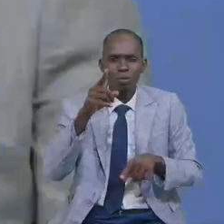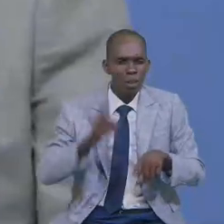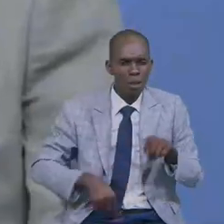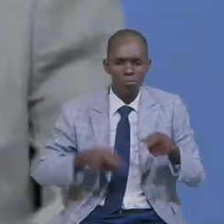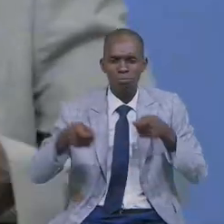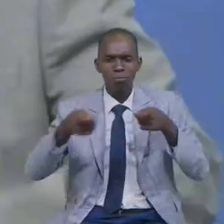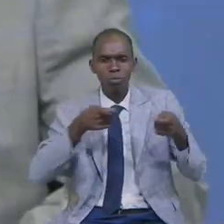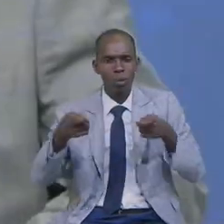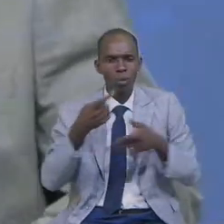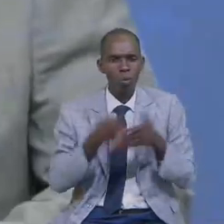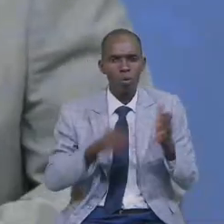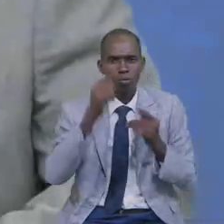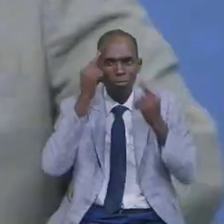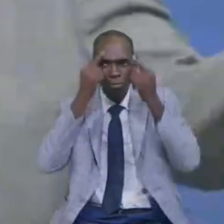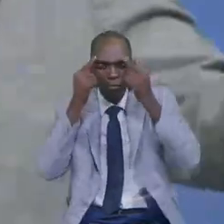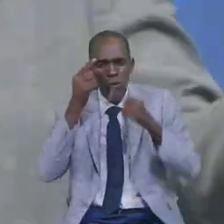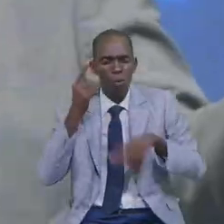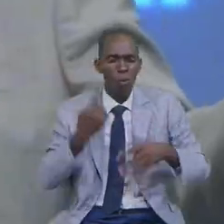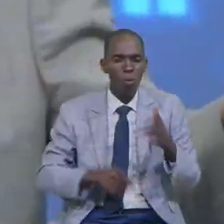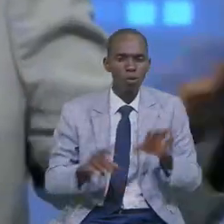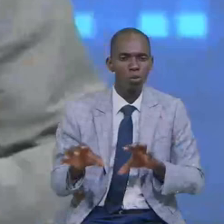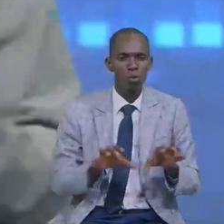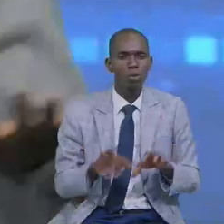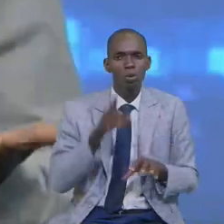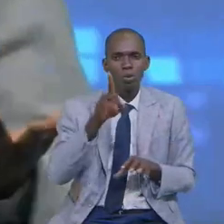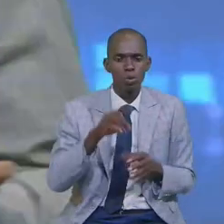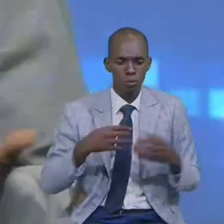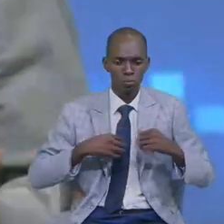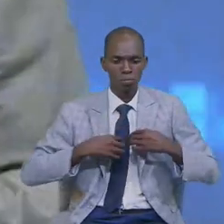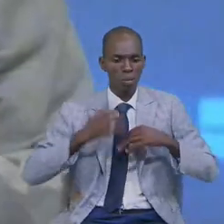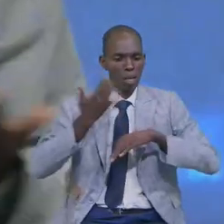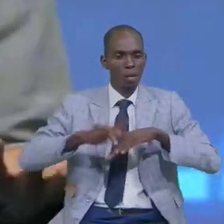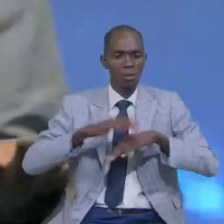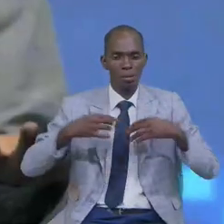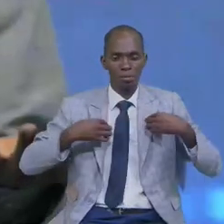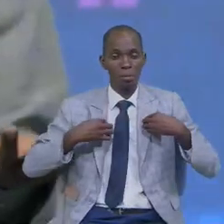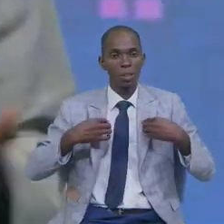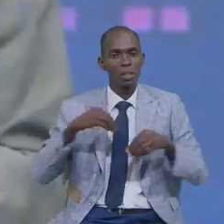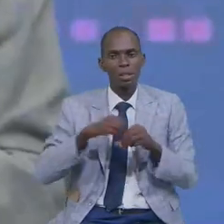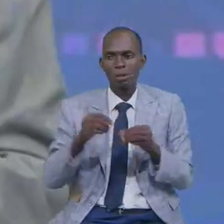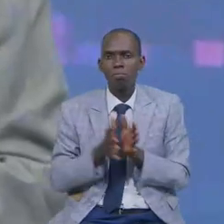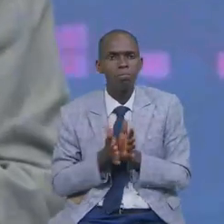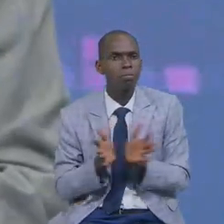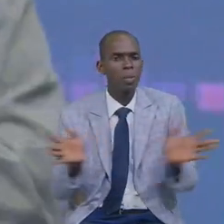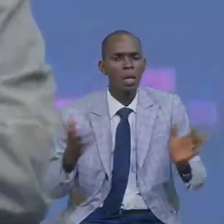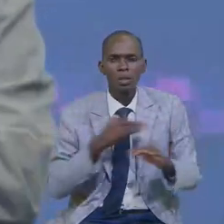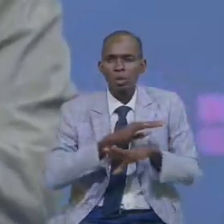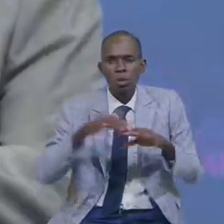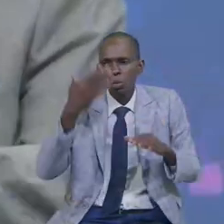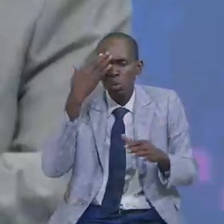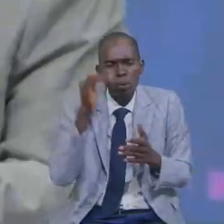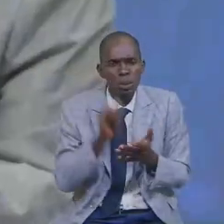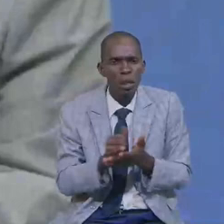plus à contrôler ce à quoi tu penses, ce que tu fais. Tu enlèves tes habits publiquement. Et tu ne sais même pas que c'est